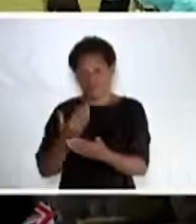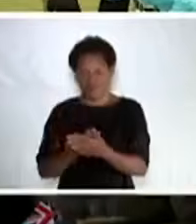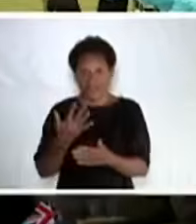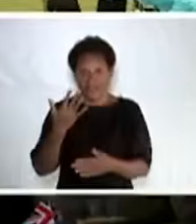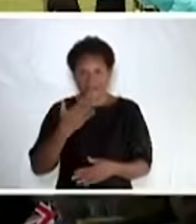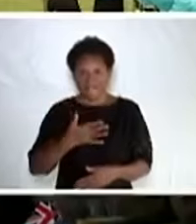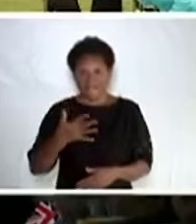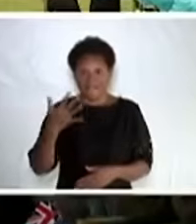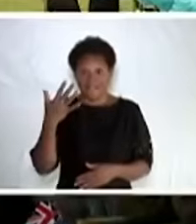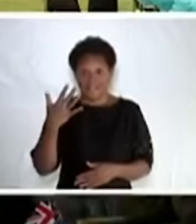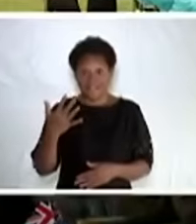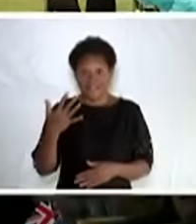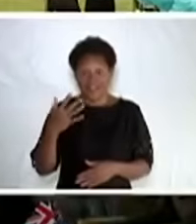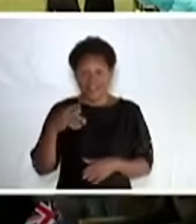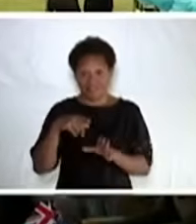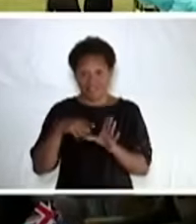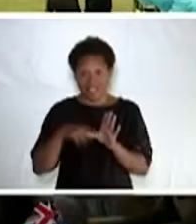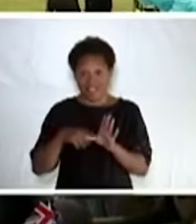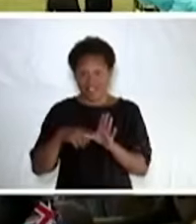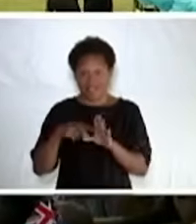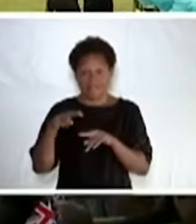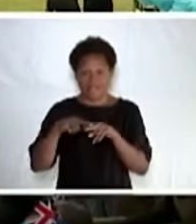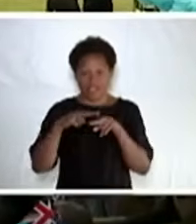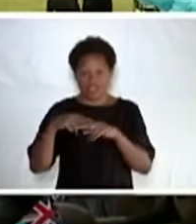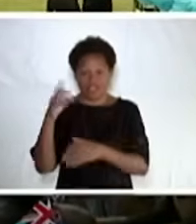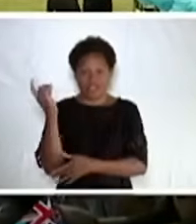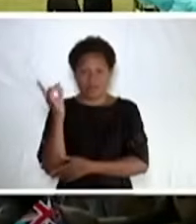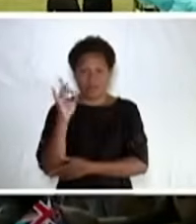5 kalima ni baki ni nanda tunga lala.